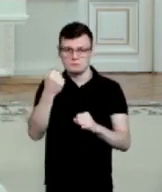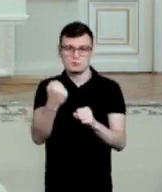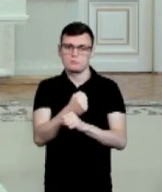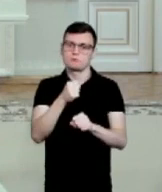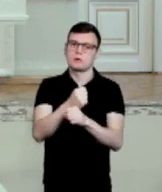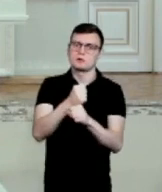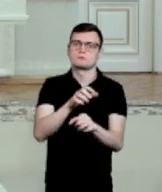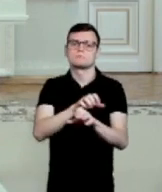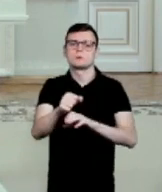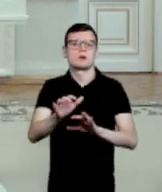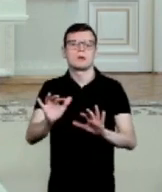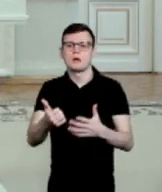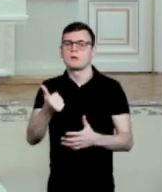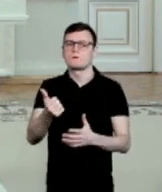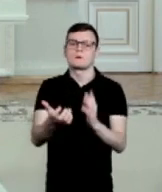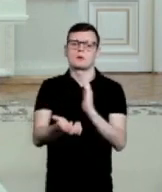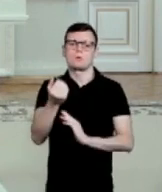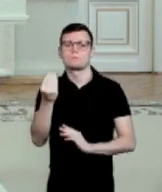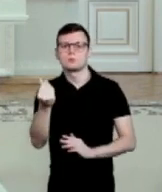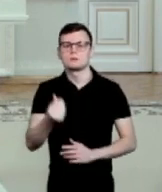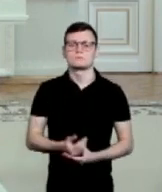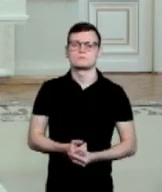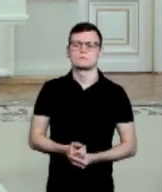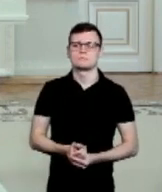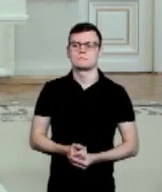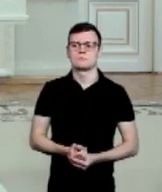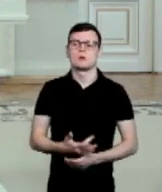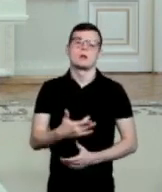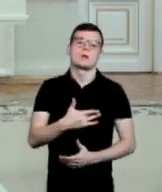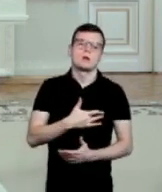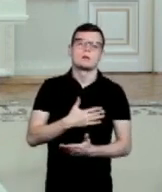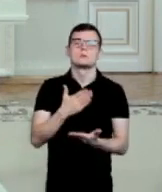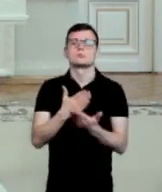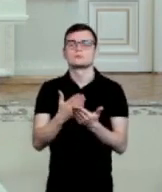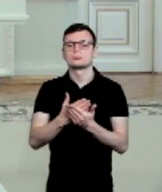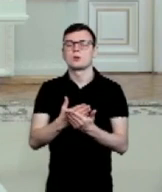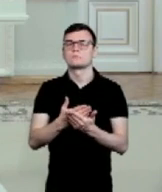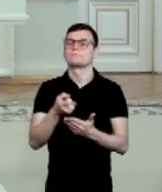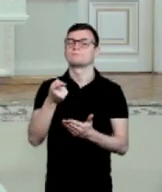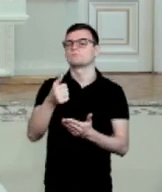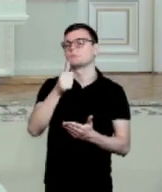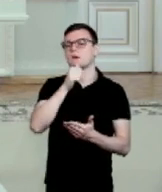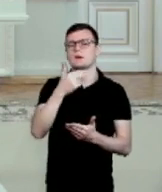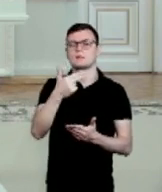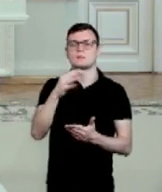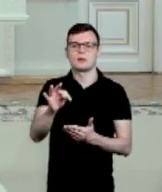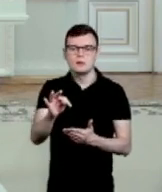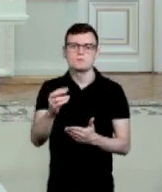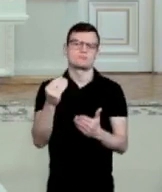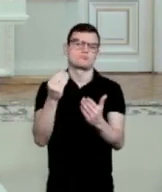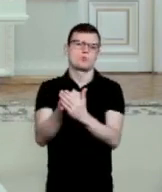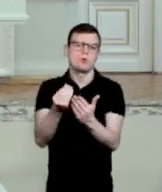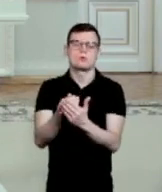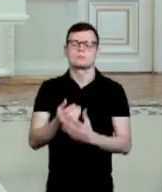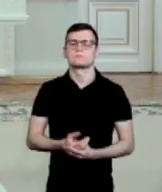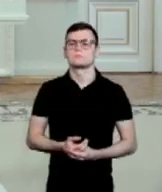jog gautų pinigus. Ir ar yra kažkokie konkretos darbai, ar tai tik nekilnojimo turto mokestis, ar kažkas daugiau.